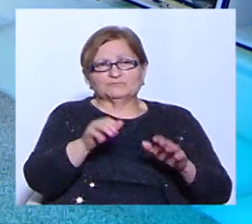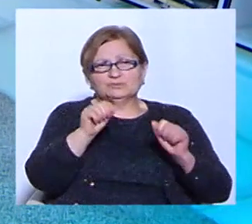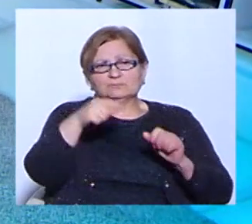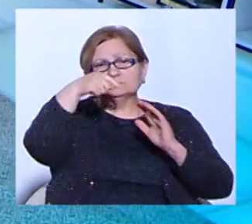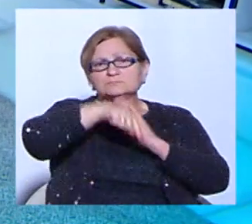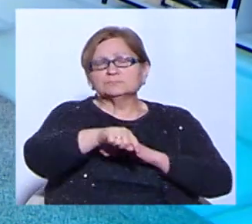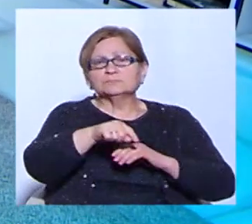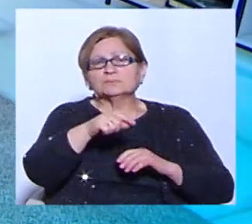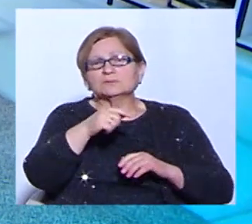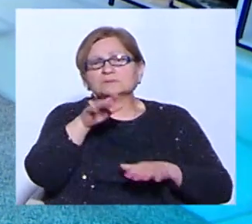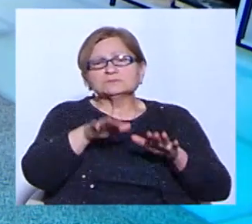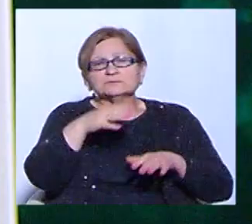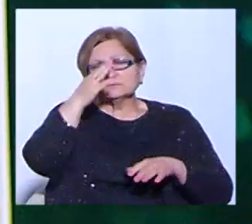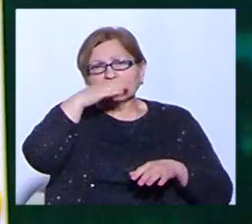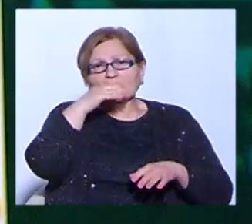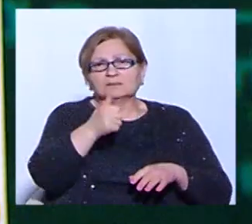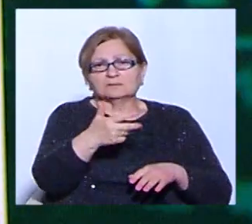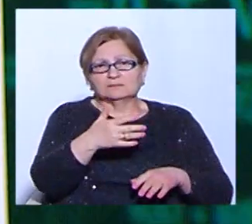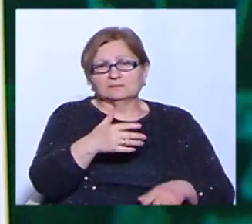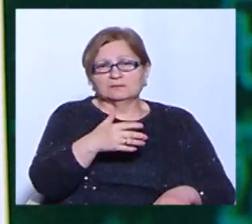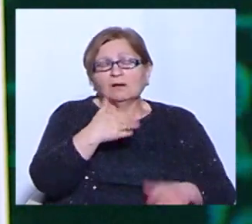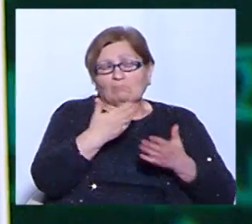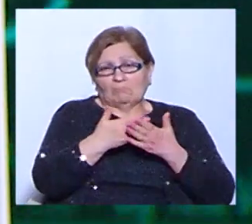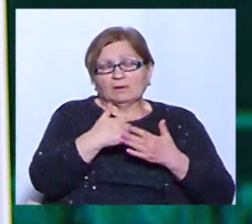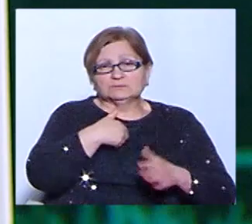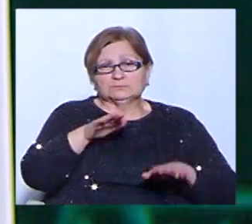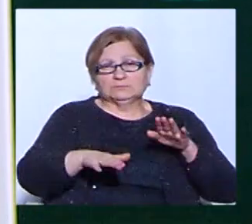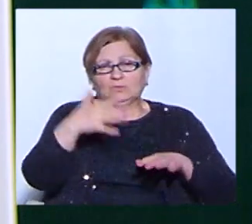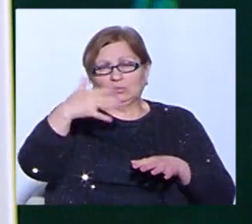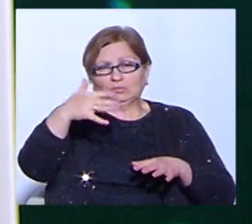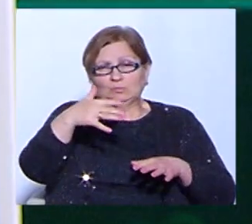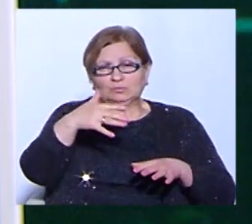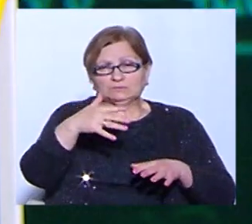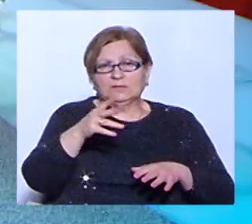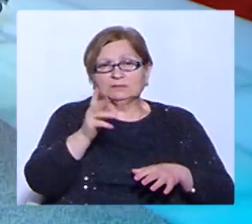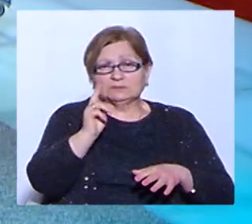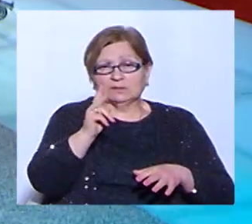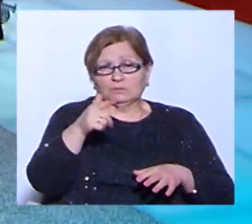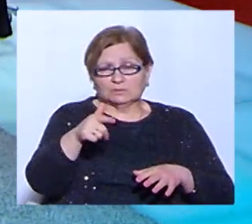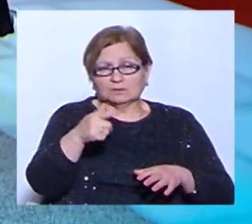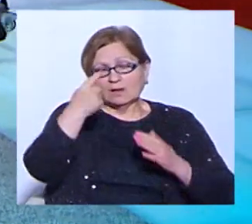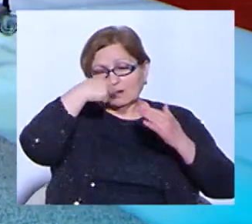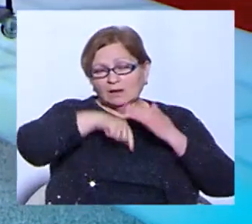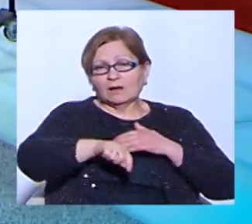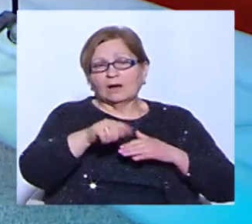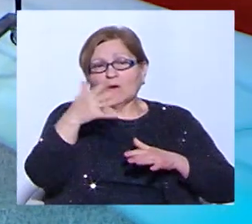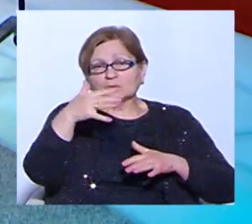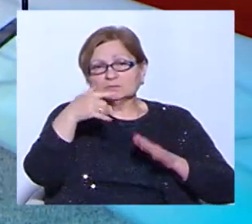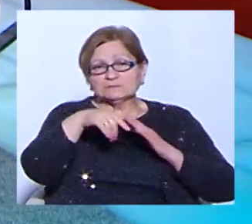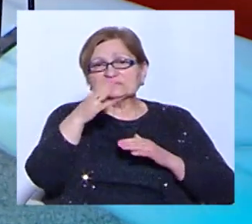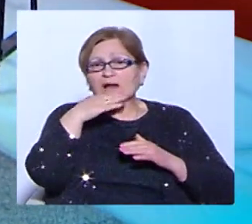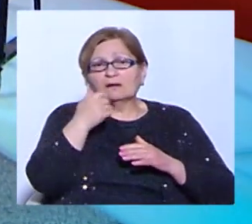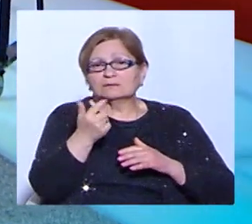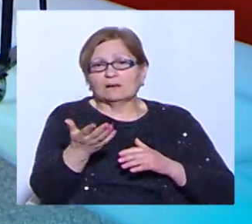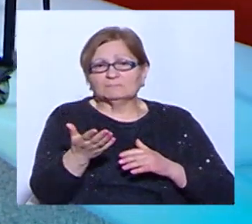მოდის, ხო? ანუ დაუშვათ, ჩემი წონა არის 50 კილოგრამი და რამდენი იქნება წყალი ამ 50 კილოგრამში,